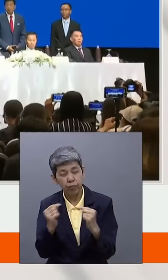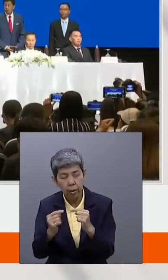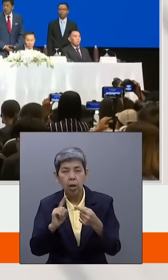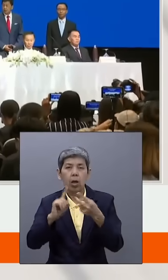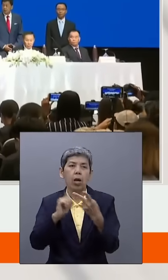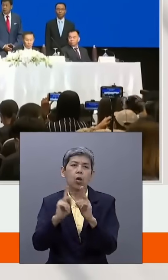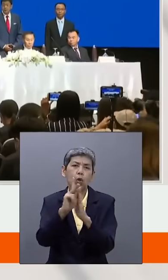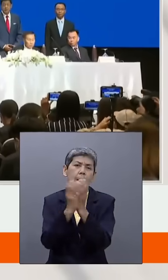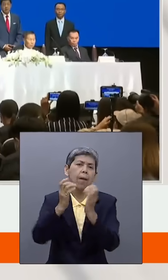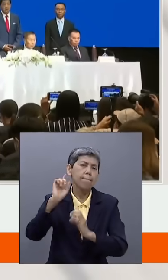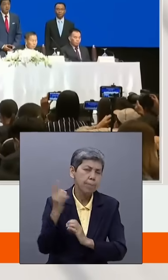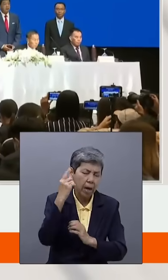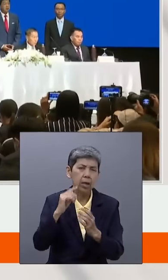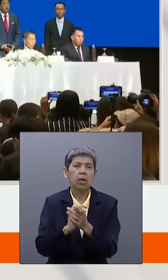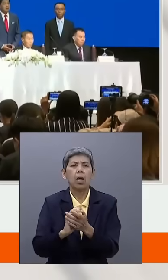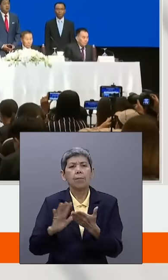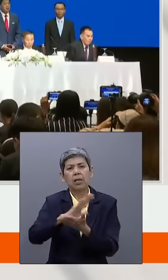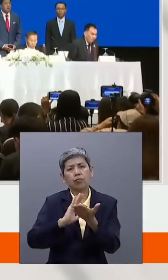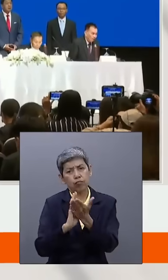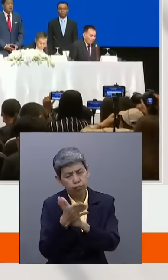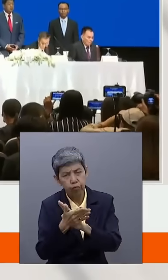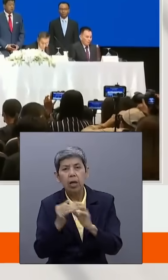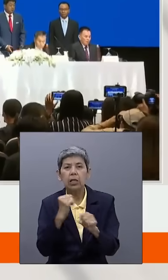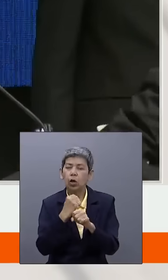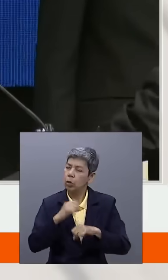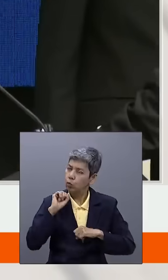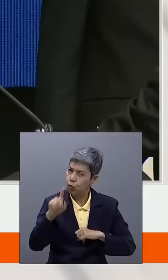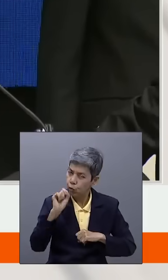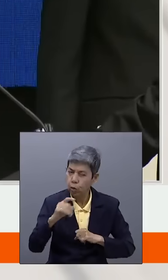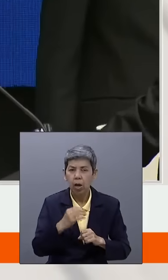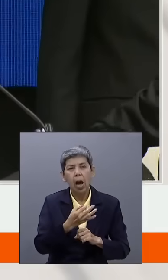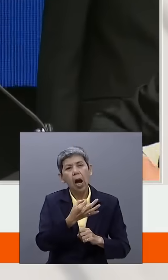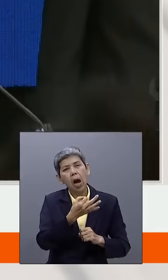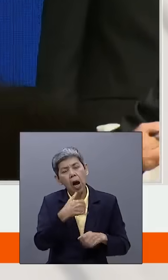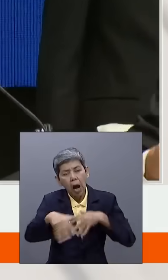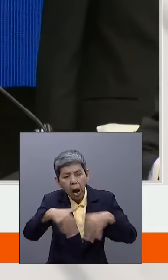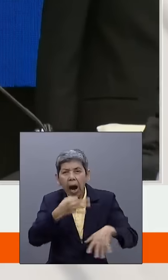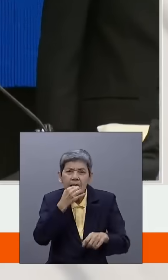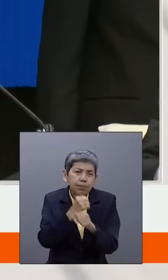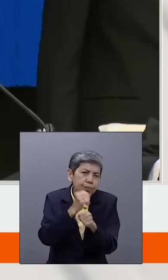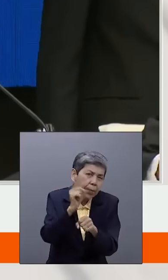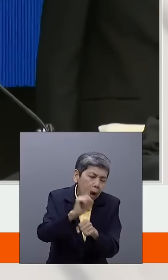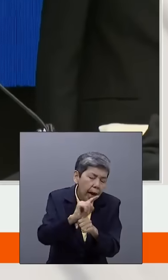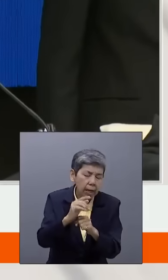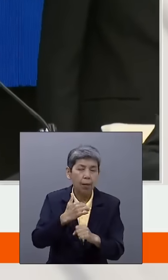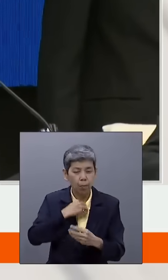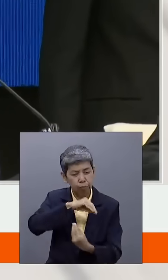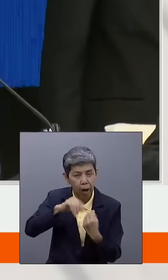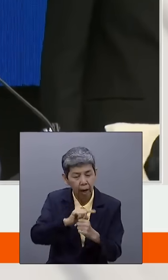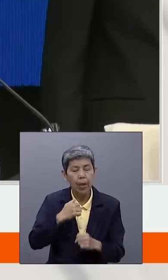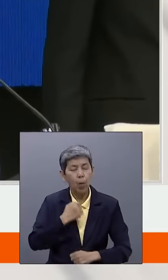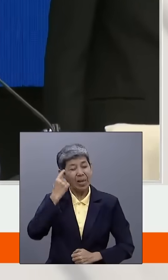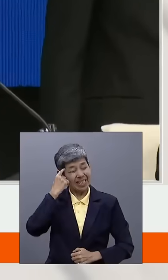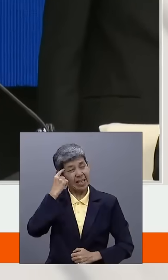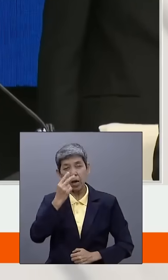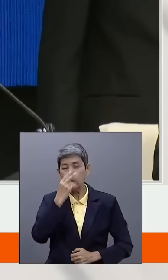างรัฐธรรมนูญฉบับใหม่ปฏิรูปประเทศไทยในเรื่องจำเป็นเร่งด่วนปัญหาปากท้องใช่ไหมครับผมถึงบอกว่าผมลึกๆผมก็แทบจ